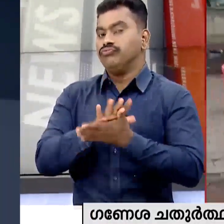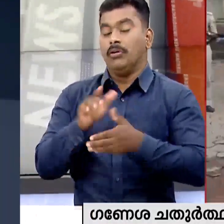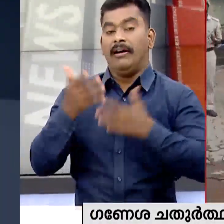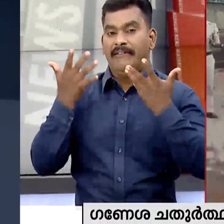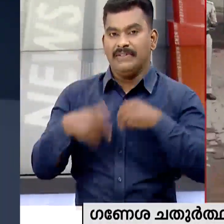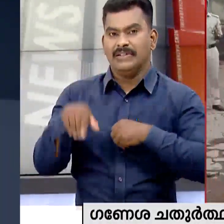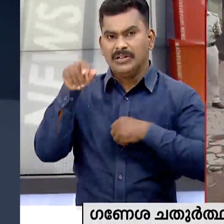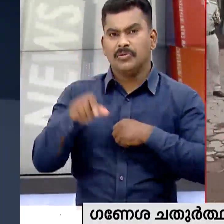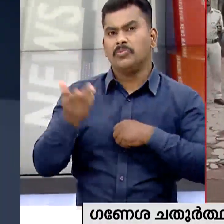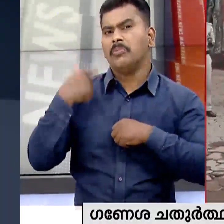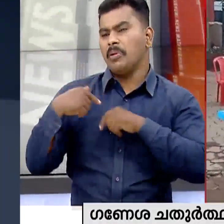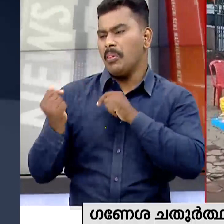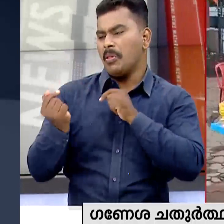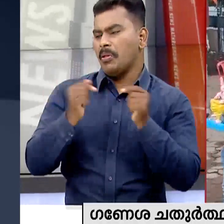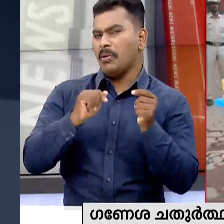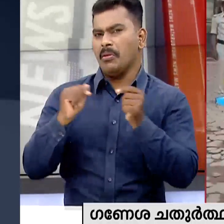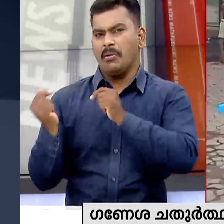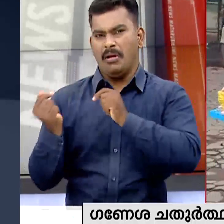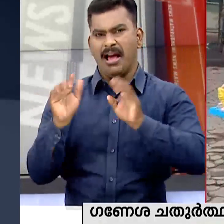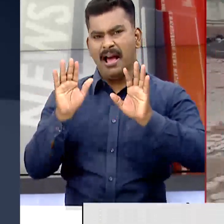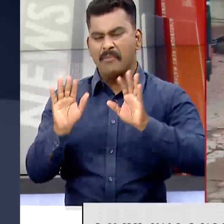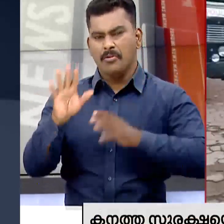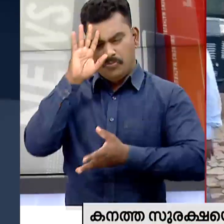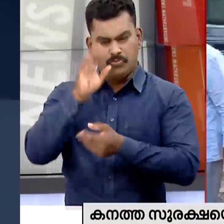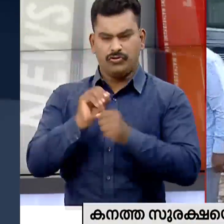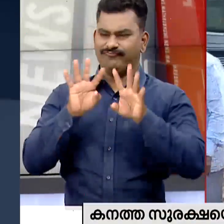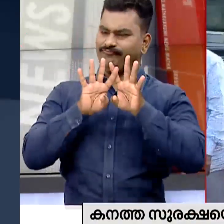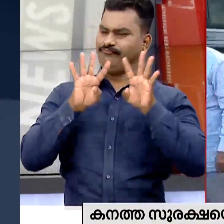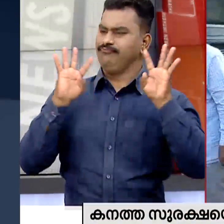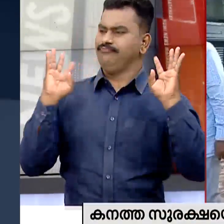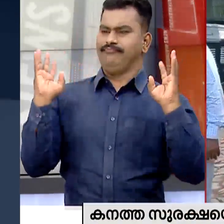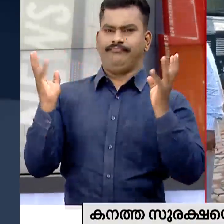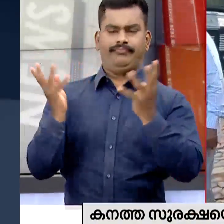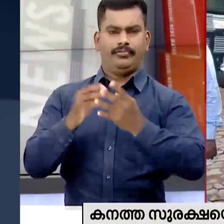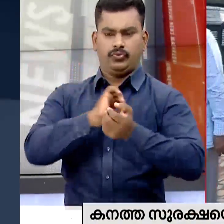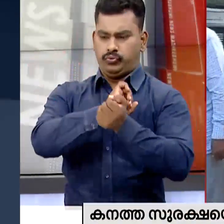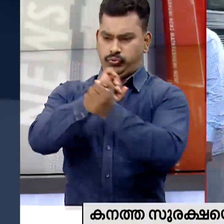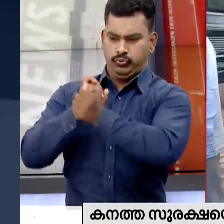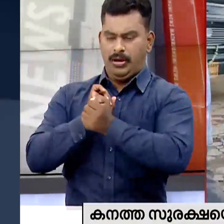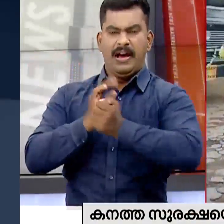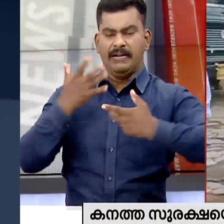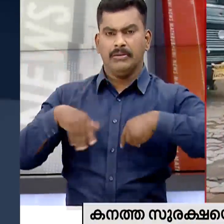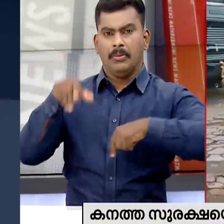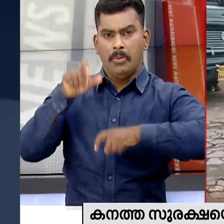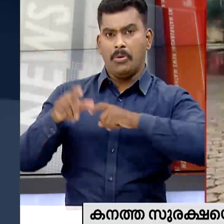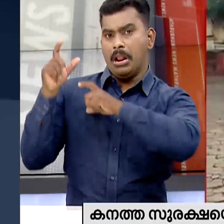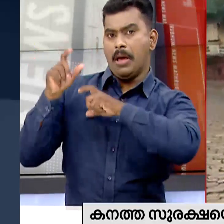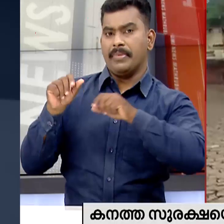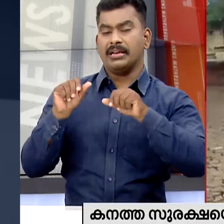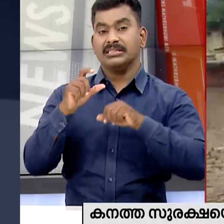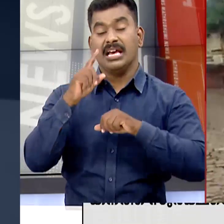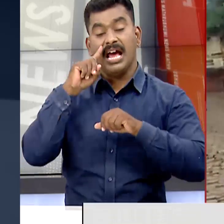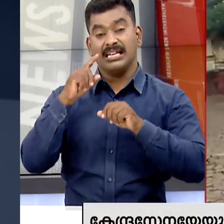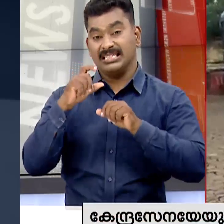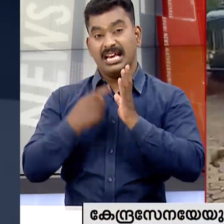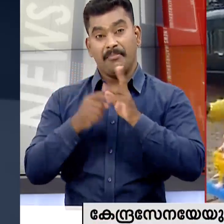ബംഗളൂരുവിലെ ചാമരാജ്പേട്ട് ഈദ്ഗാഹ് മൈതാനത്ത് വലിയ സുരക്ഷയാണ് ഒരുക്കിയിരിക്കുന്നത്. സംസ്ഥാന പോലീസിന് പുറമെ കേന്ദ്രസേനയും പ്രദേശത്തുണ്ട്.